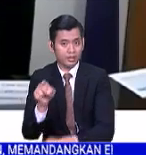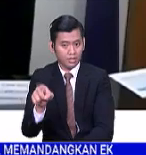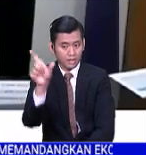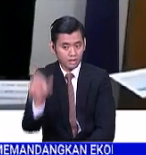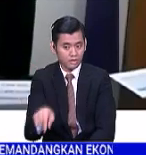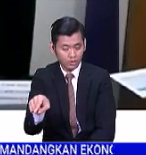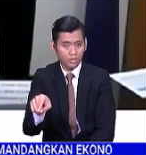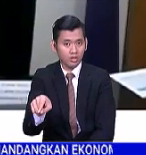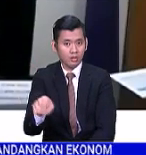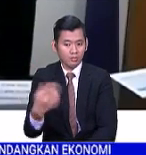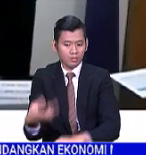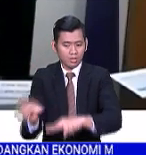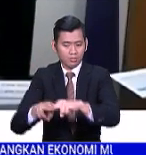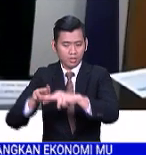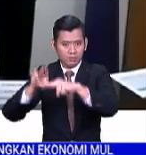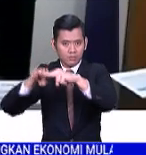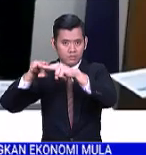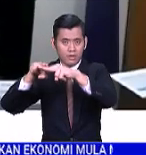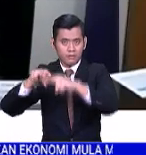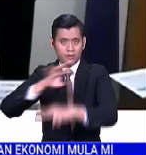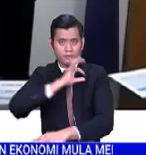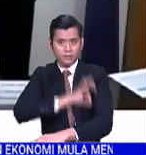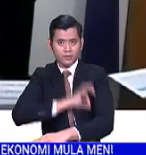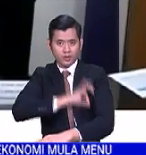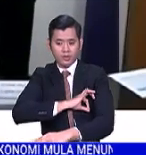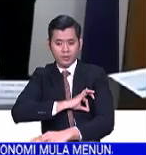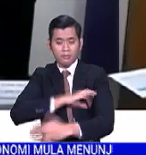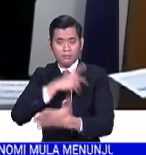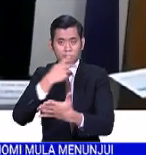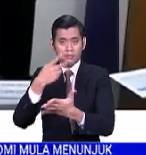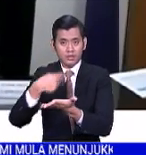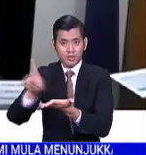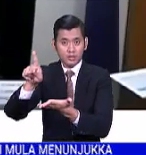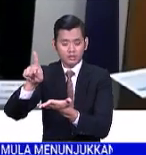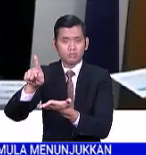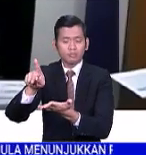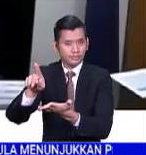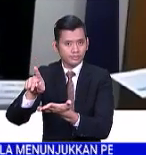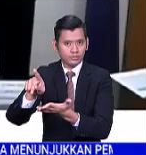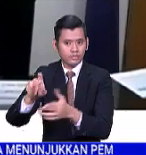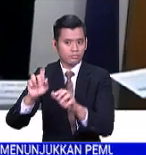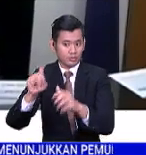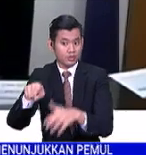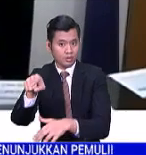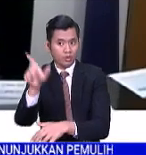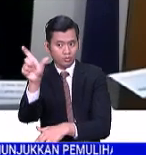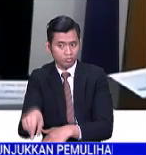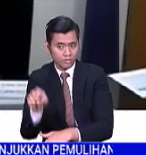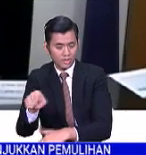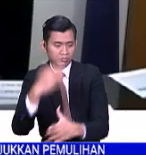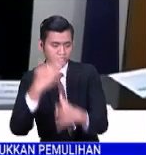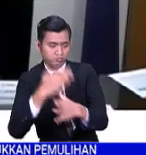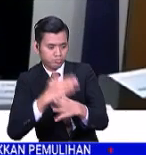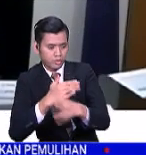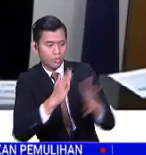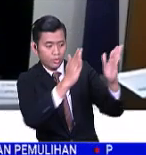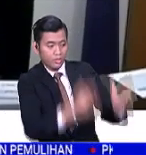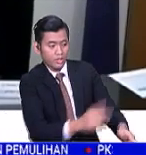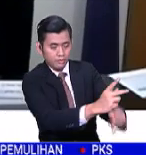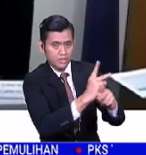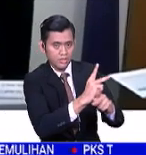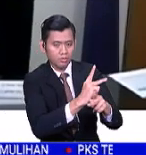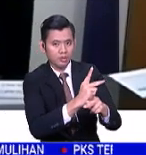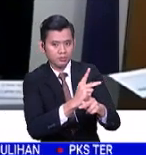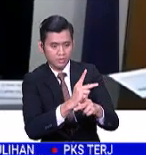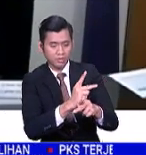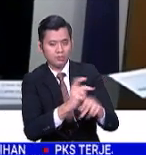menambah bilangan bulan yang sepatutnya dibuat bayaran. Mereka ini akan mengganggu, menggugut, menyebabkan ancaman